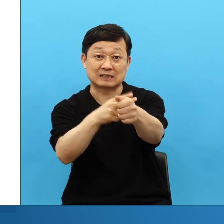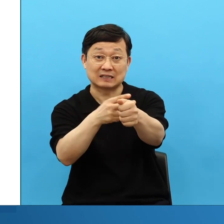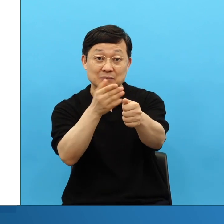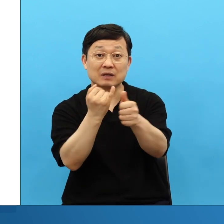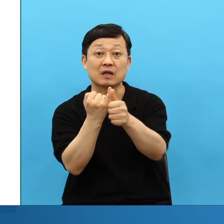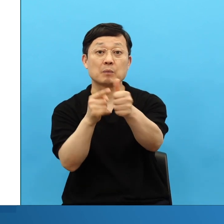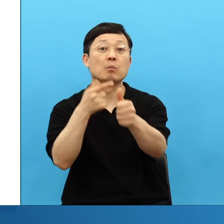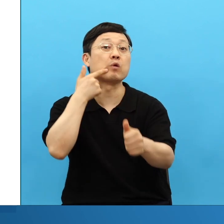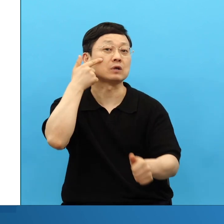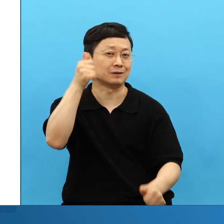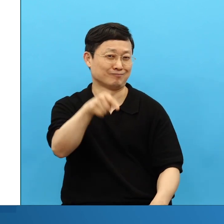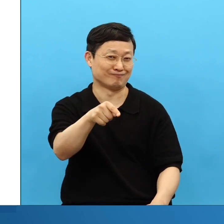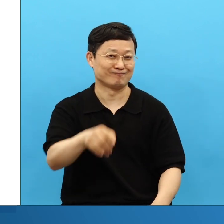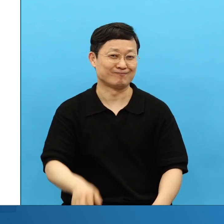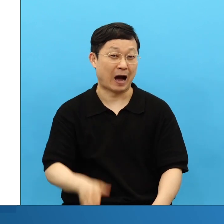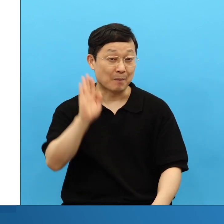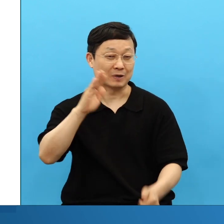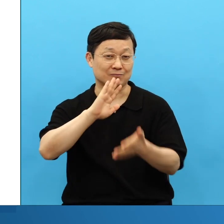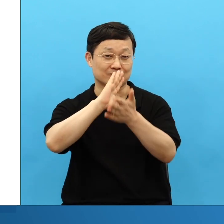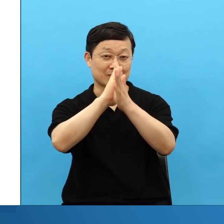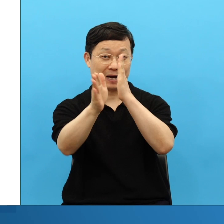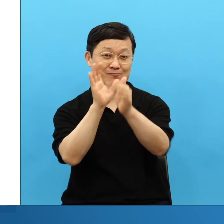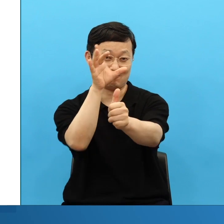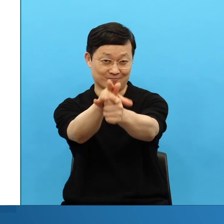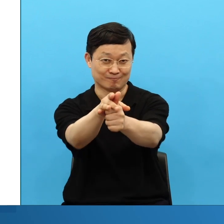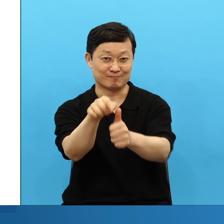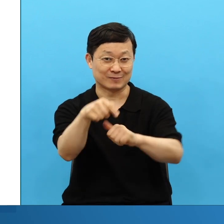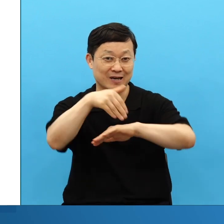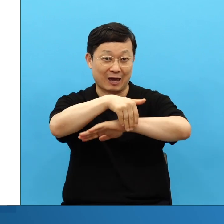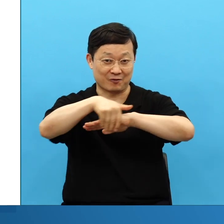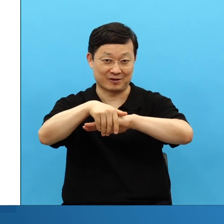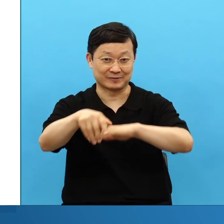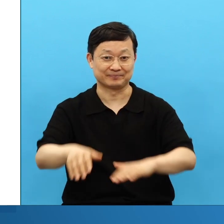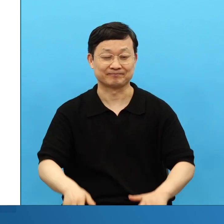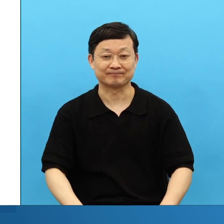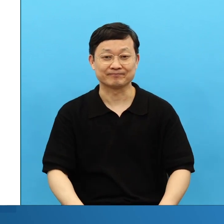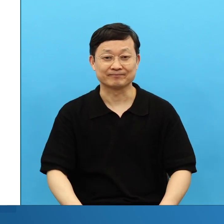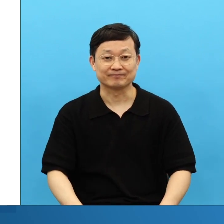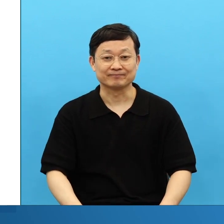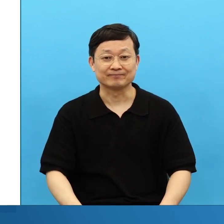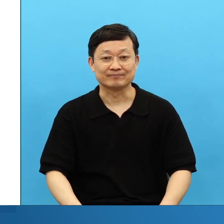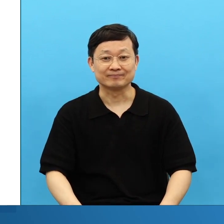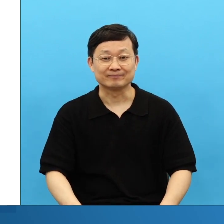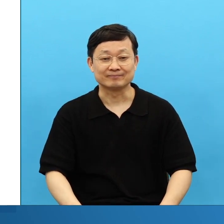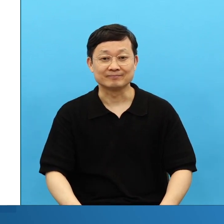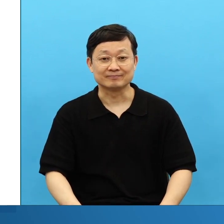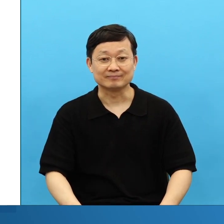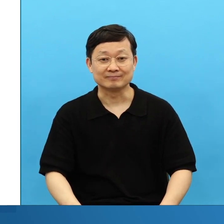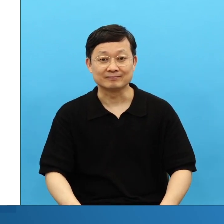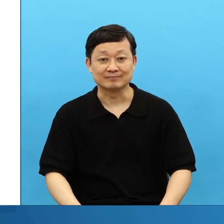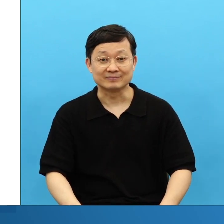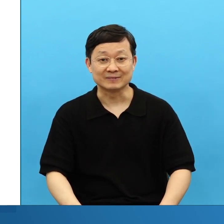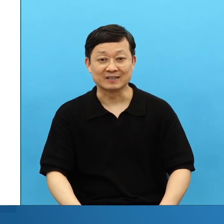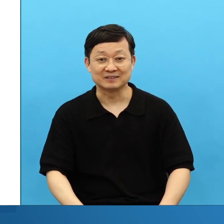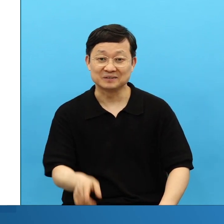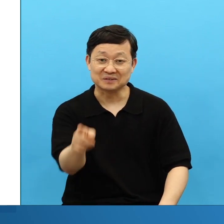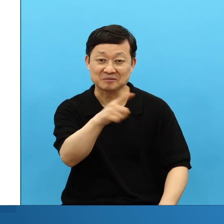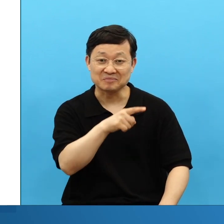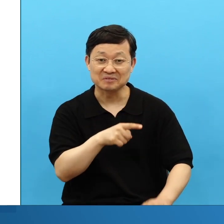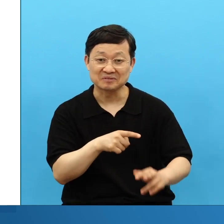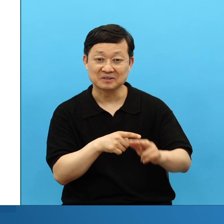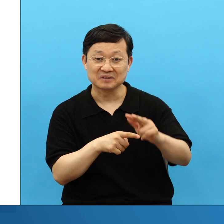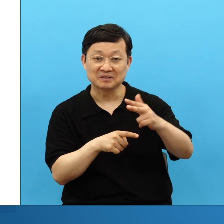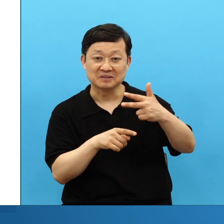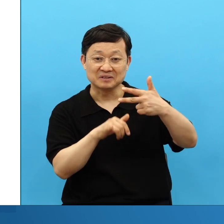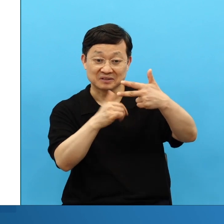다음. 이제 그렇게 하다 보니까 우리 많은 팀들이 나왔는데 사진에는 소수지만 사실은 한